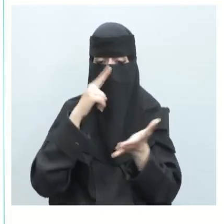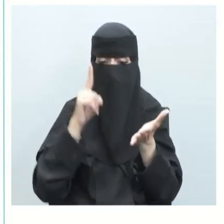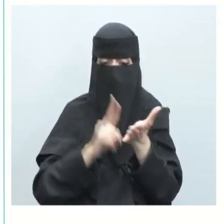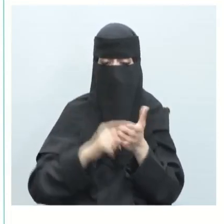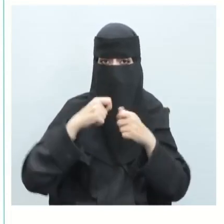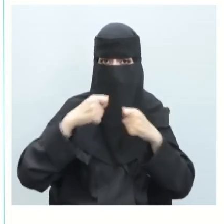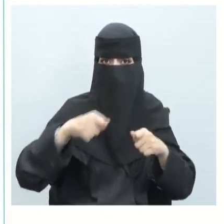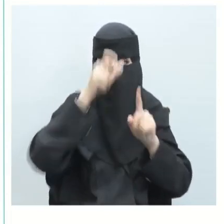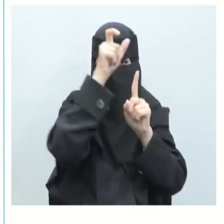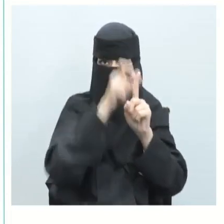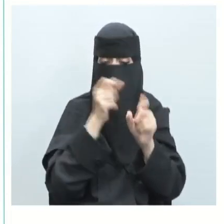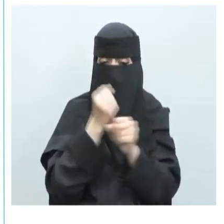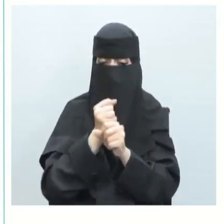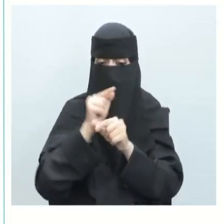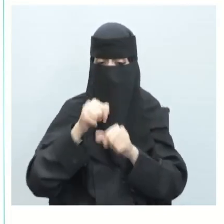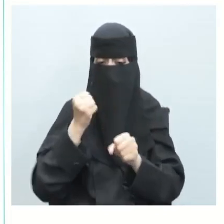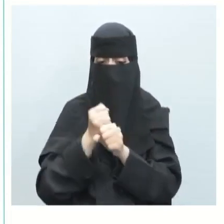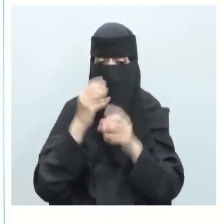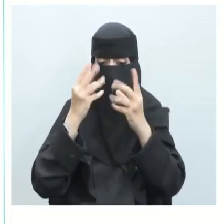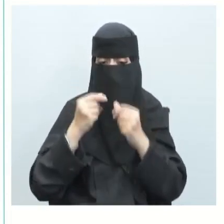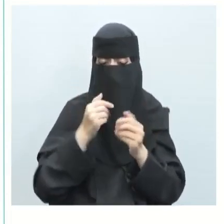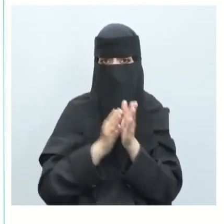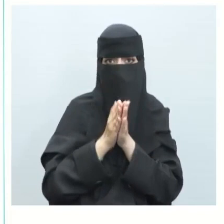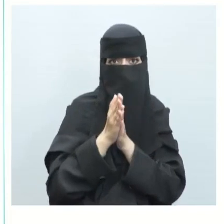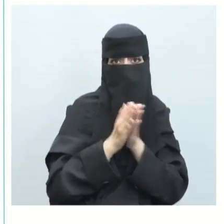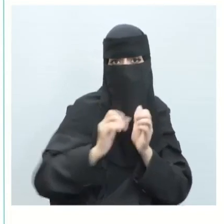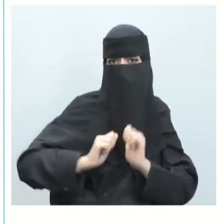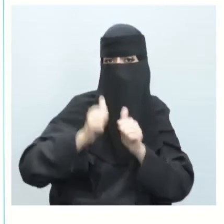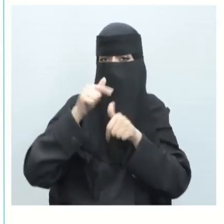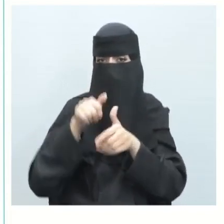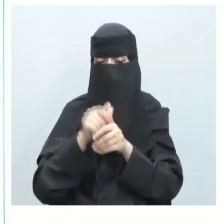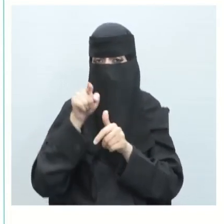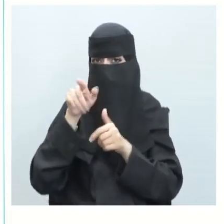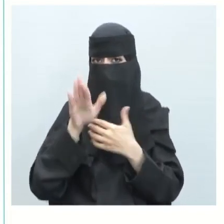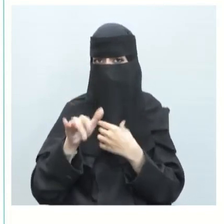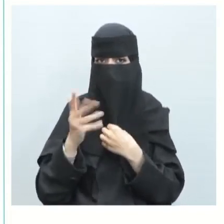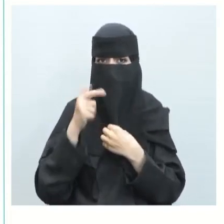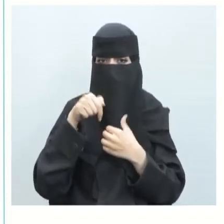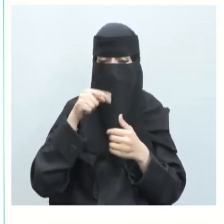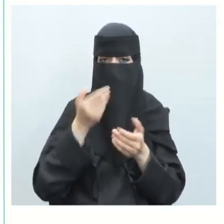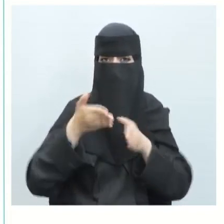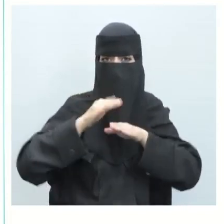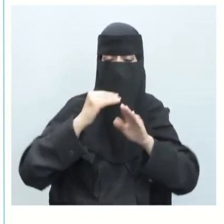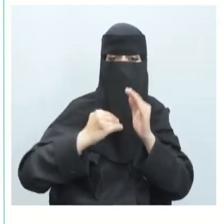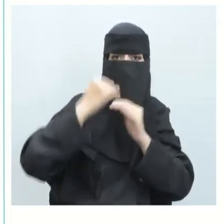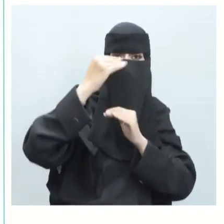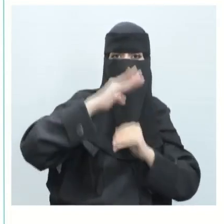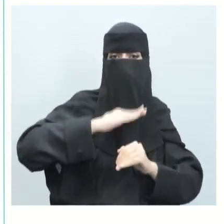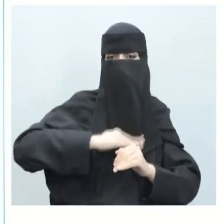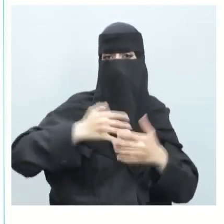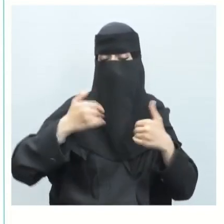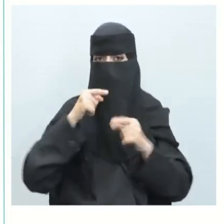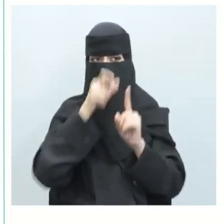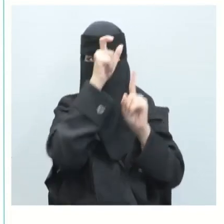تكليف الموظفين بالعمل الذي يستمتعون بالقيام به وهذا قد يكون من اعلى درجات الرضا حينما اسند